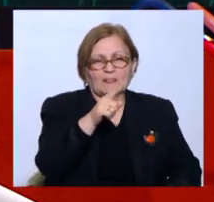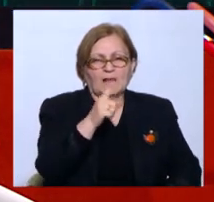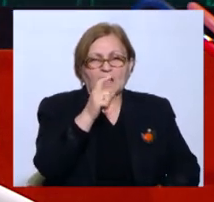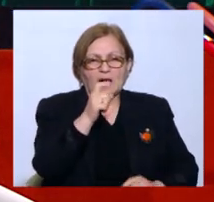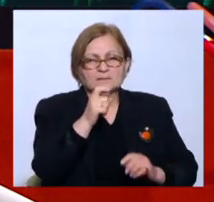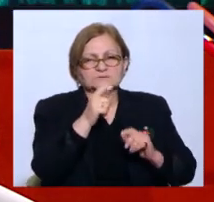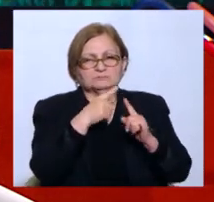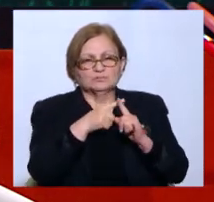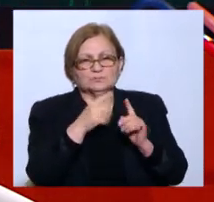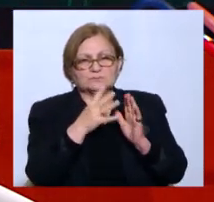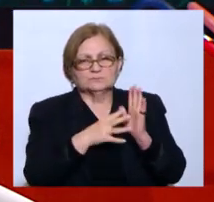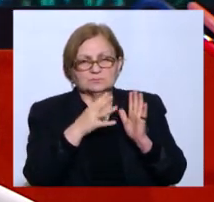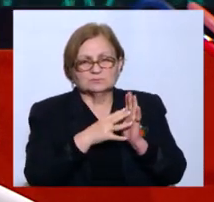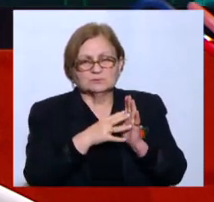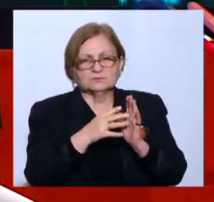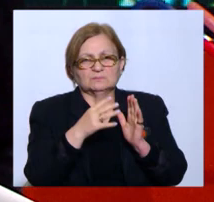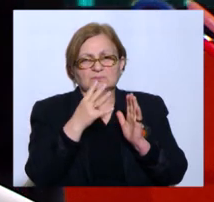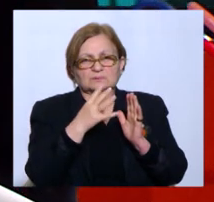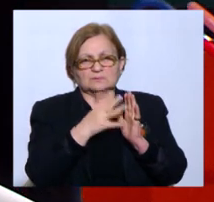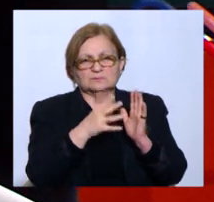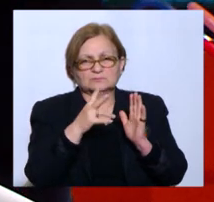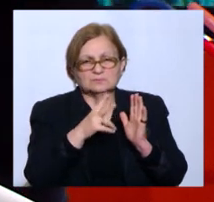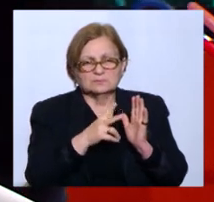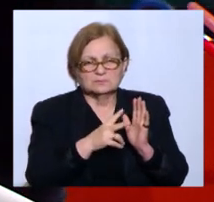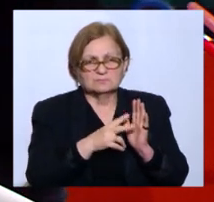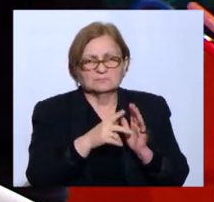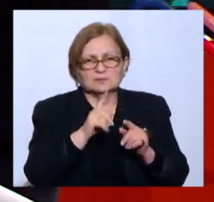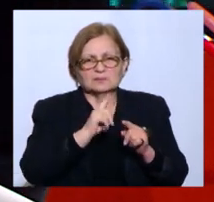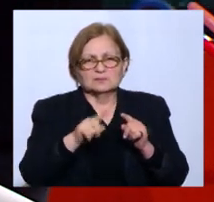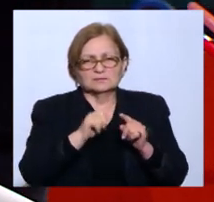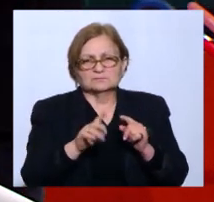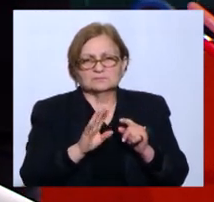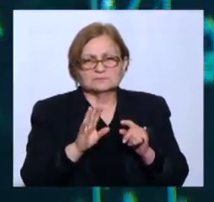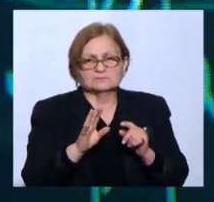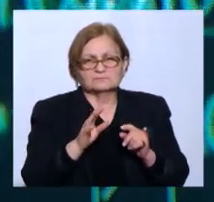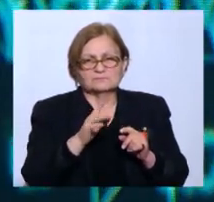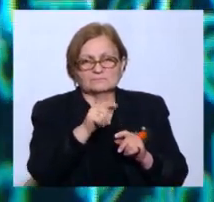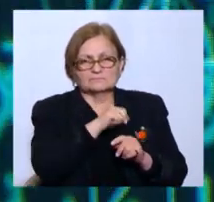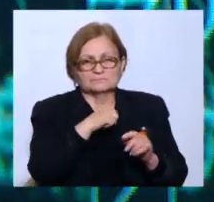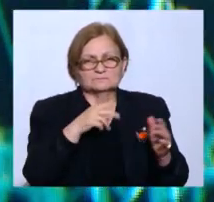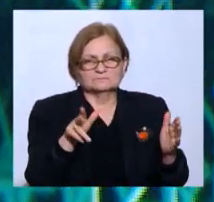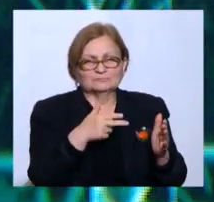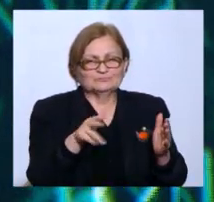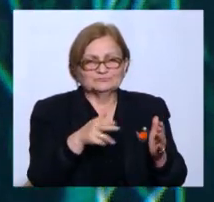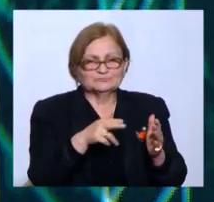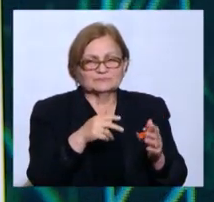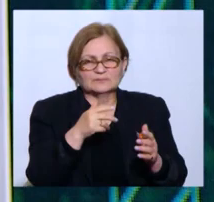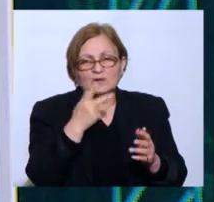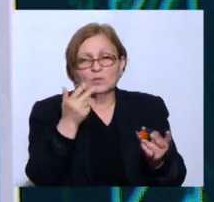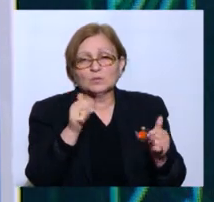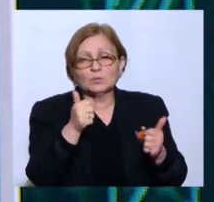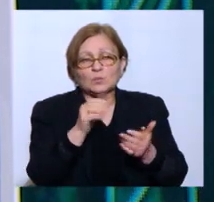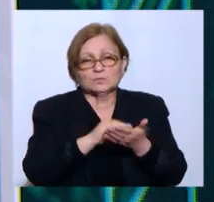დაფასთან მეც წერ თქვენთან ერთად, რომ ძალიან სწრაფად არ გამომივიდეს საუბარი და თქვენ მოასწროთ